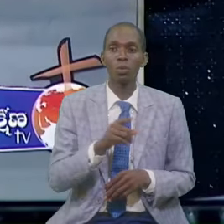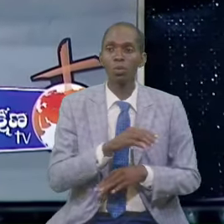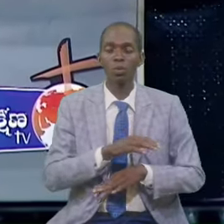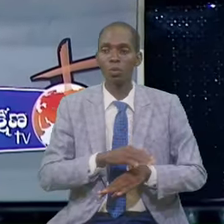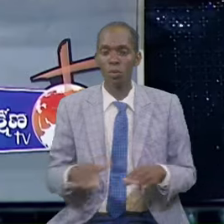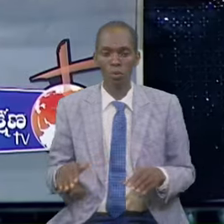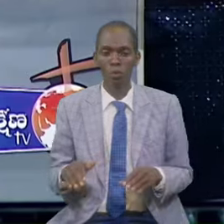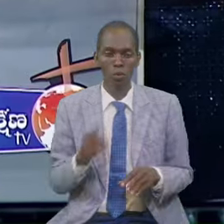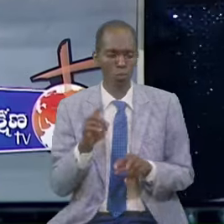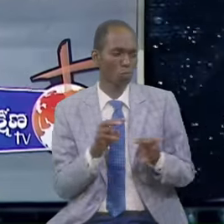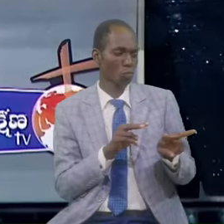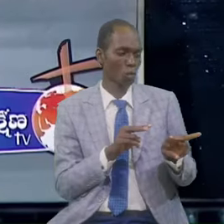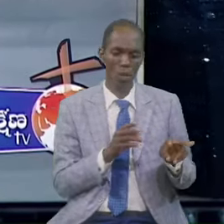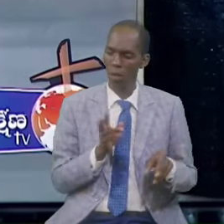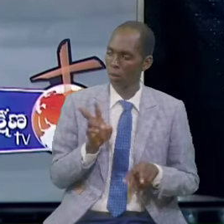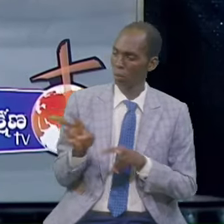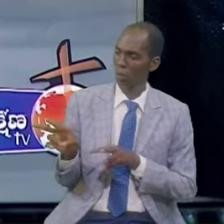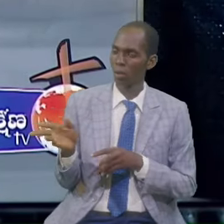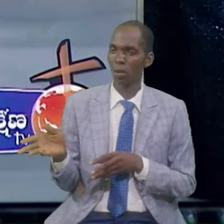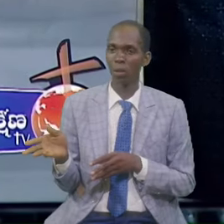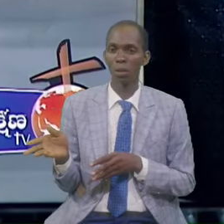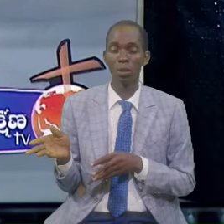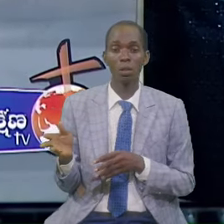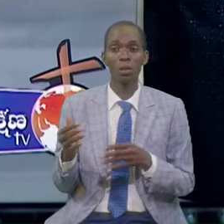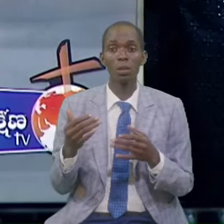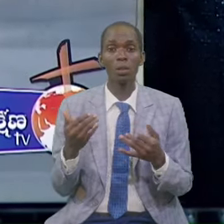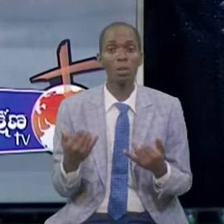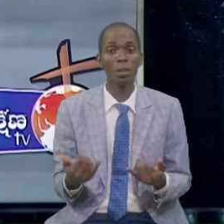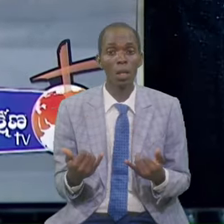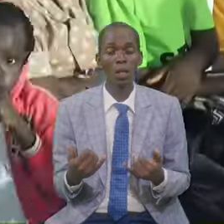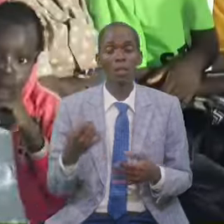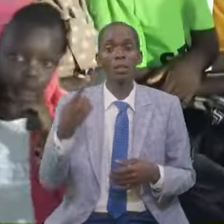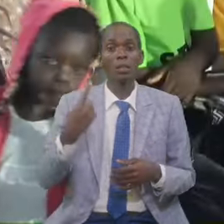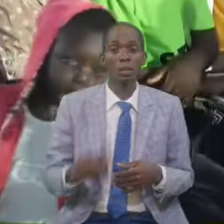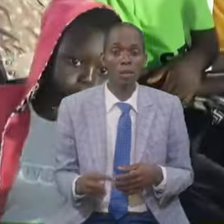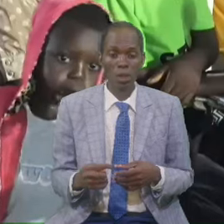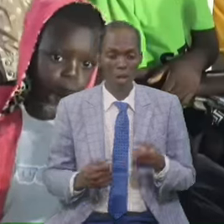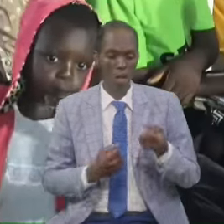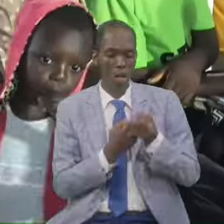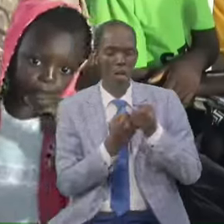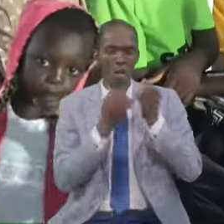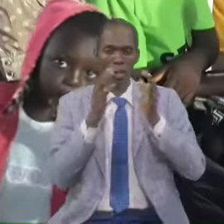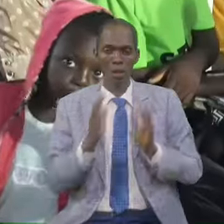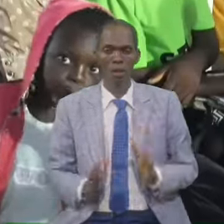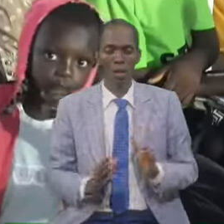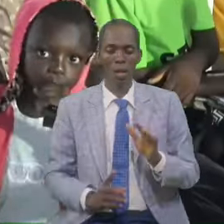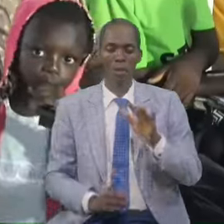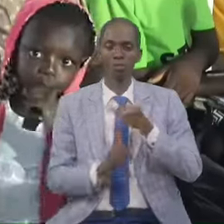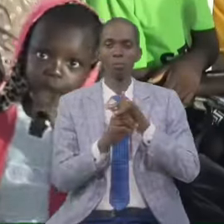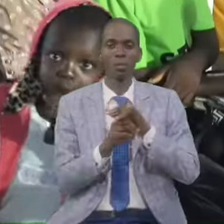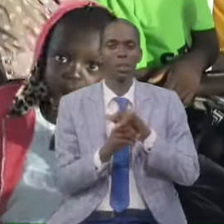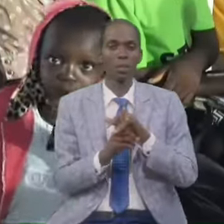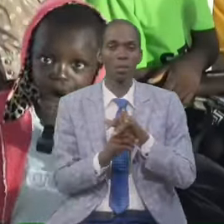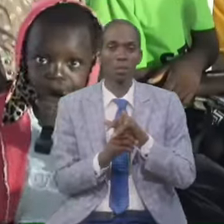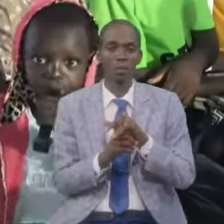ఇక్కడ అక్కడ చూస్తున్నావు. Now the advocate shows up. ఇప్పుడు న్యాయాధిపతి వస్తున్నాడు చప్పట్లు కొట్టడానికి